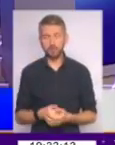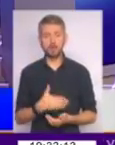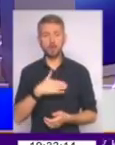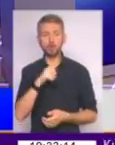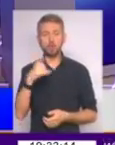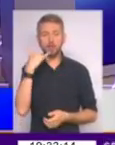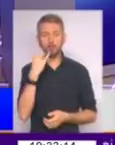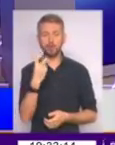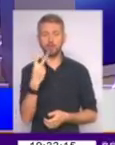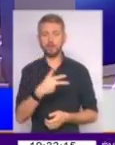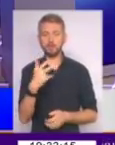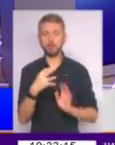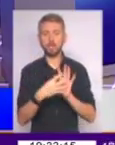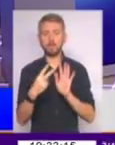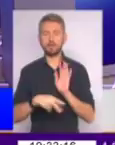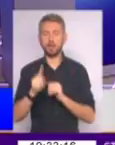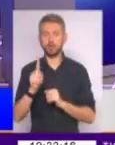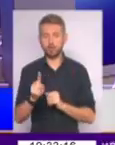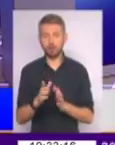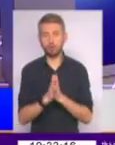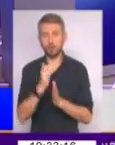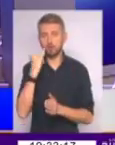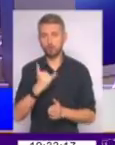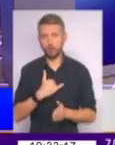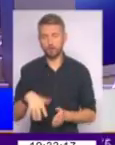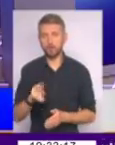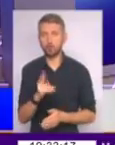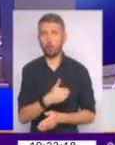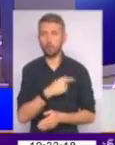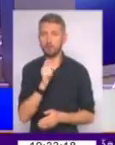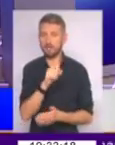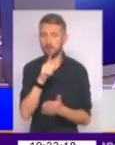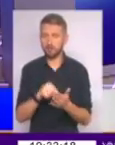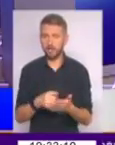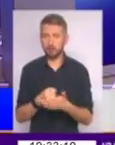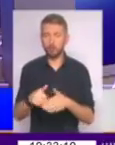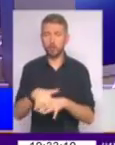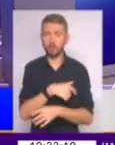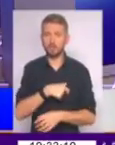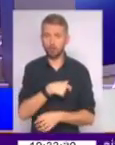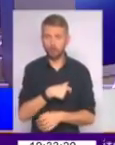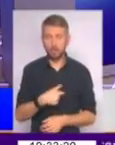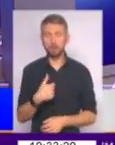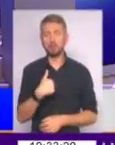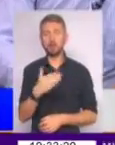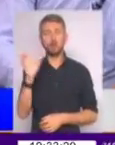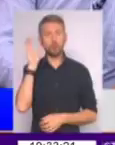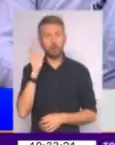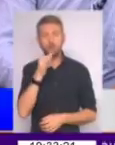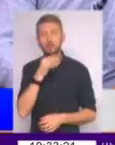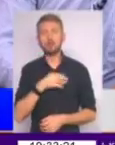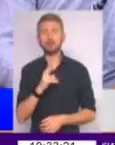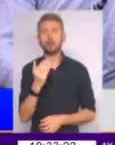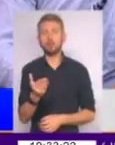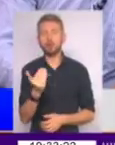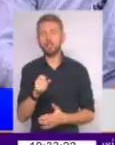студії 223-0971. Долучайтесь всі, хто хоче поставити запитання до народних депутатів. А ми вас слухаємо, назвіться і ваше запитання.